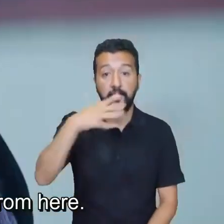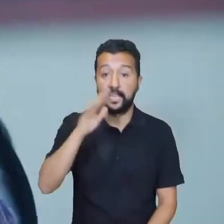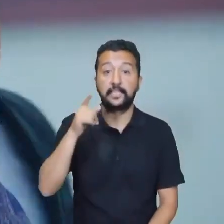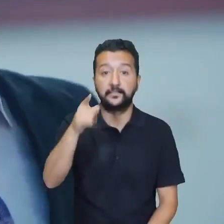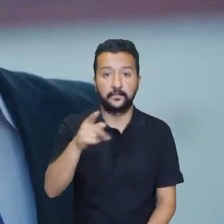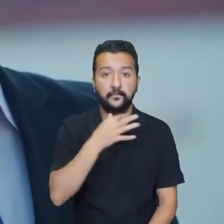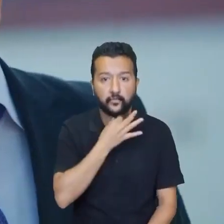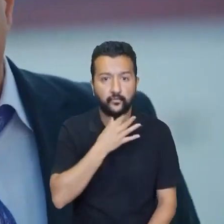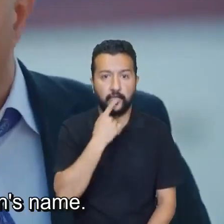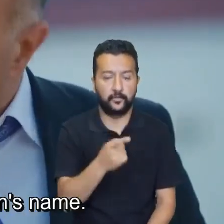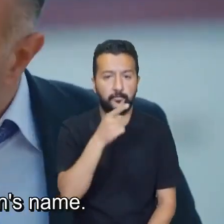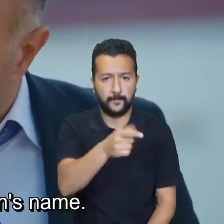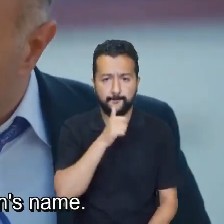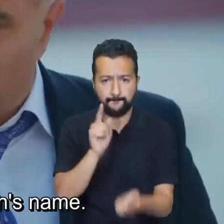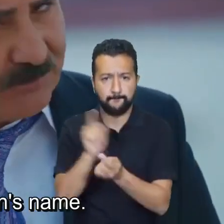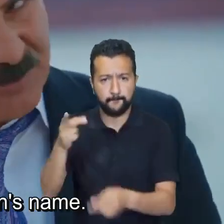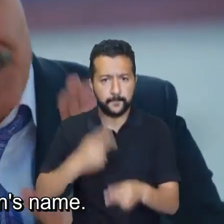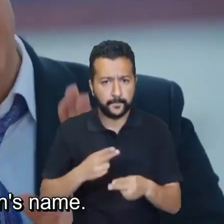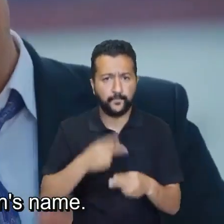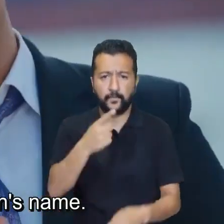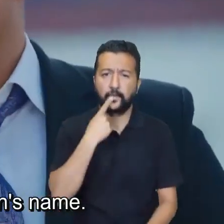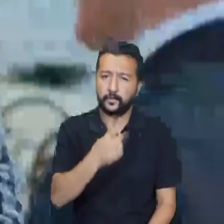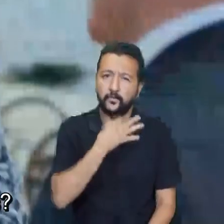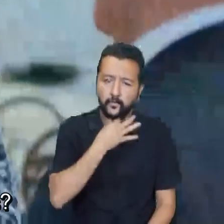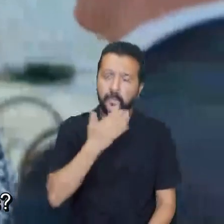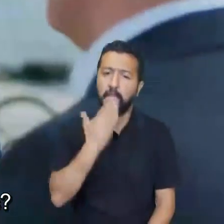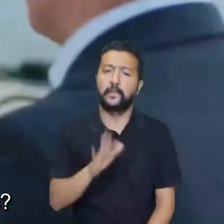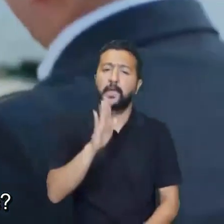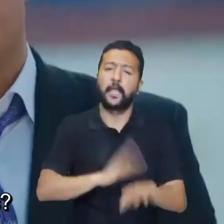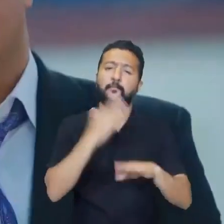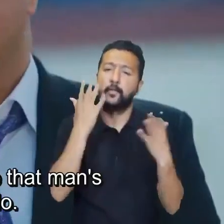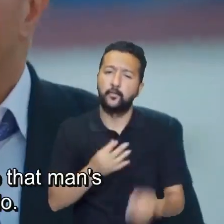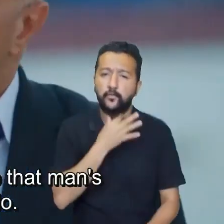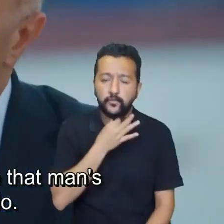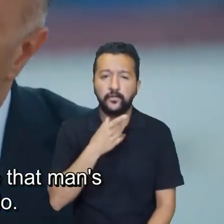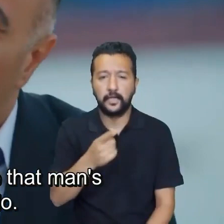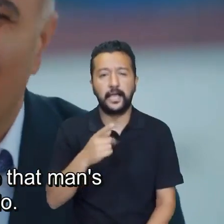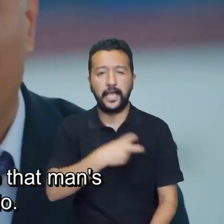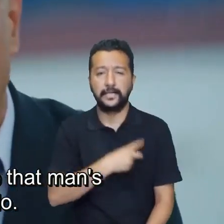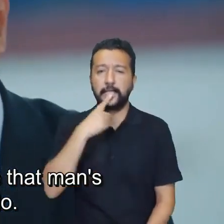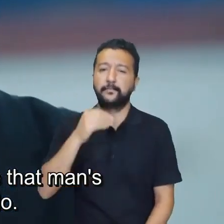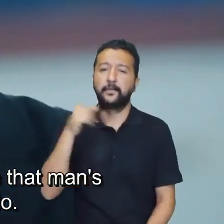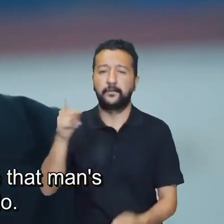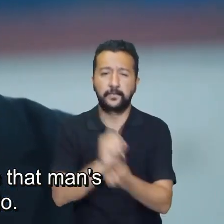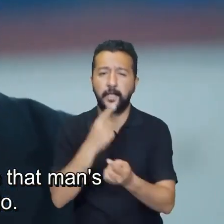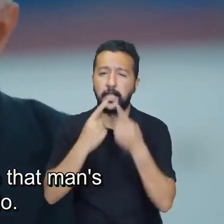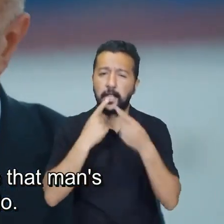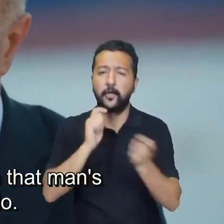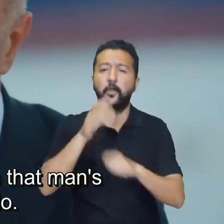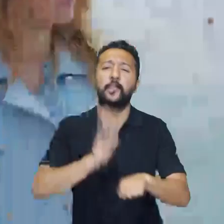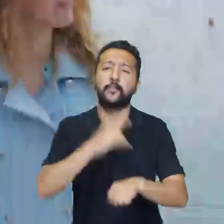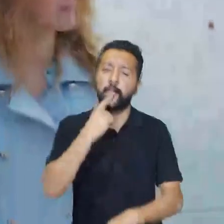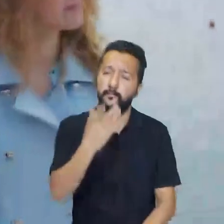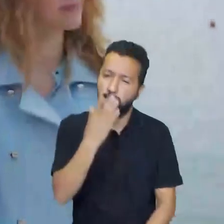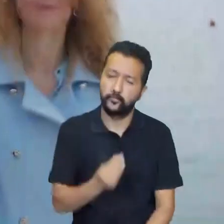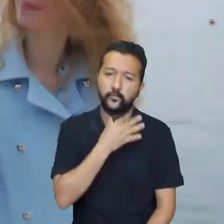denize. Lütfen ya. O adamın ismini... Lütfen aman, geçirmeyelim ne olur. Aşk pastam benim, ne olur. O adamın ismini kullanma da ne yaparsan